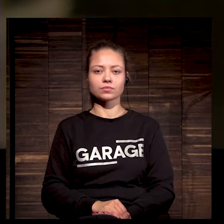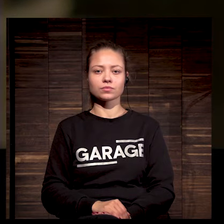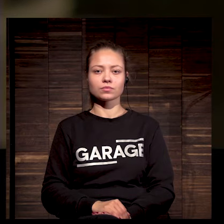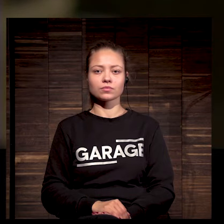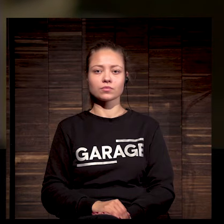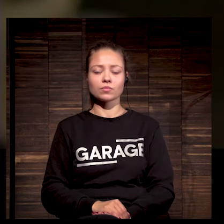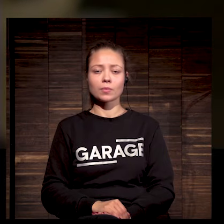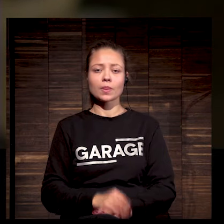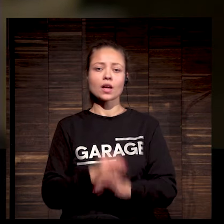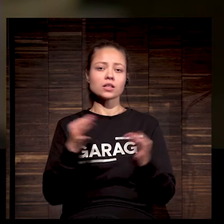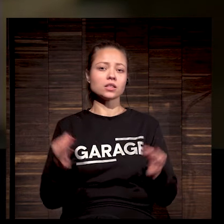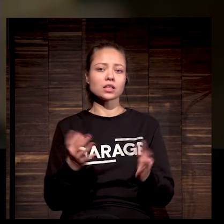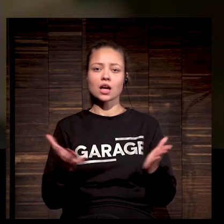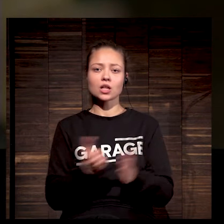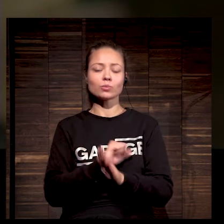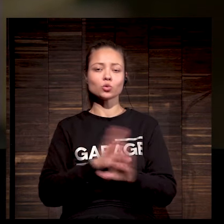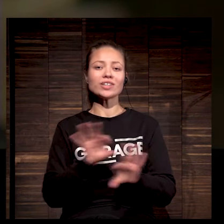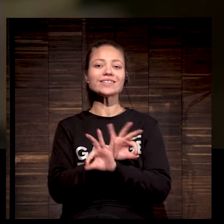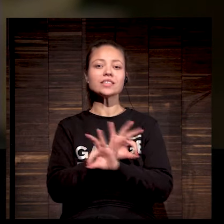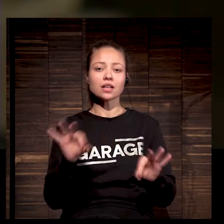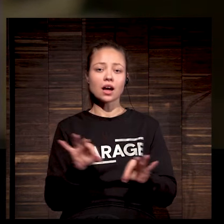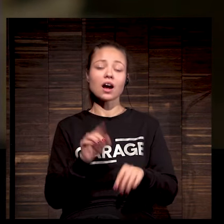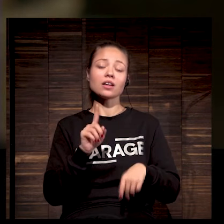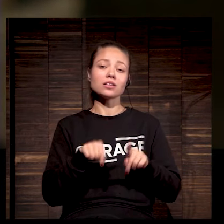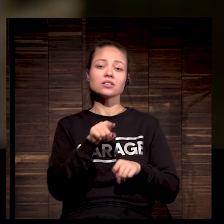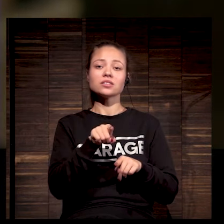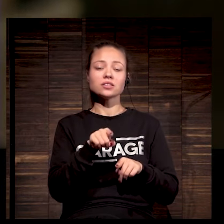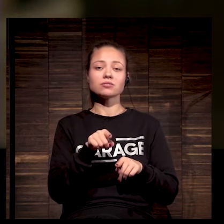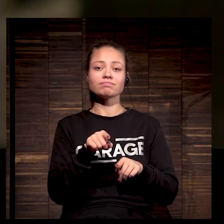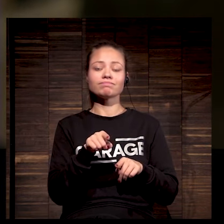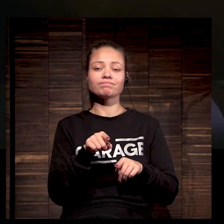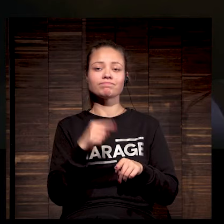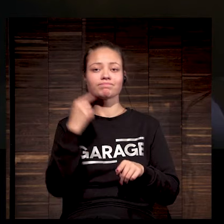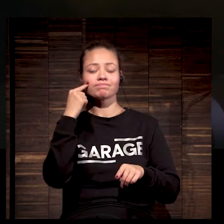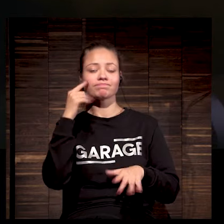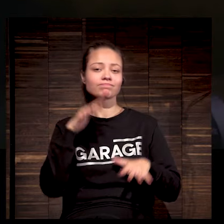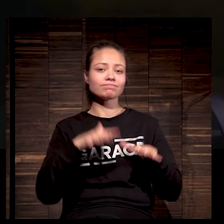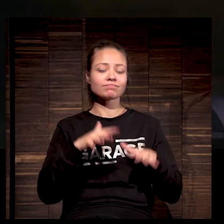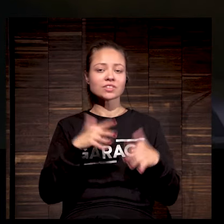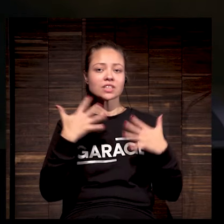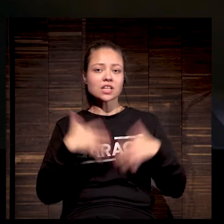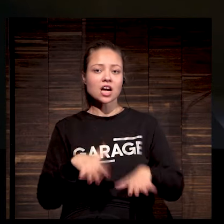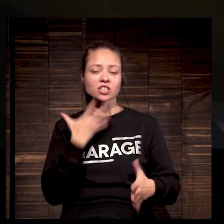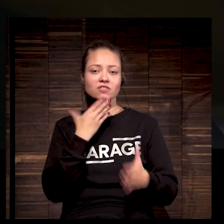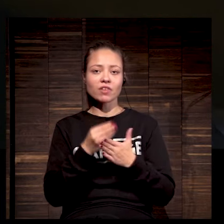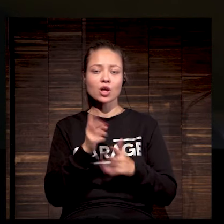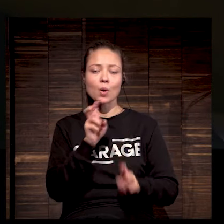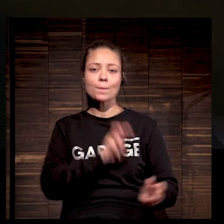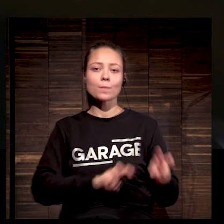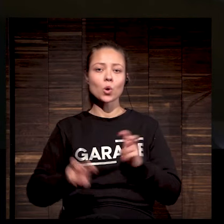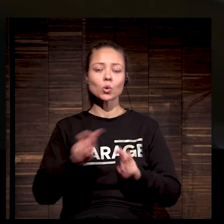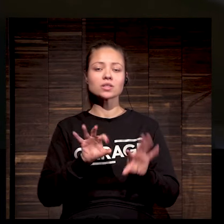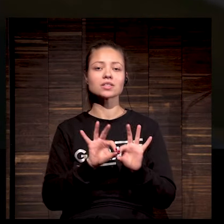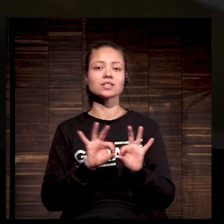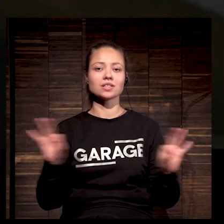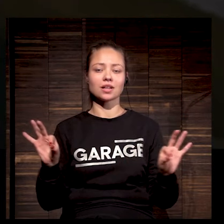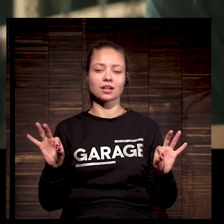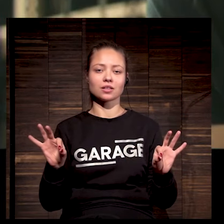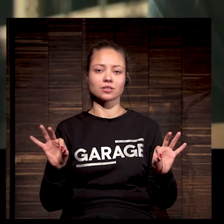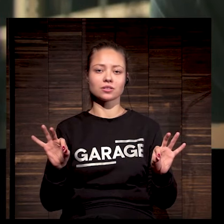никогда не получается идеально иногда ты теряешься в своем поиски идеала